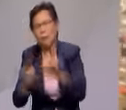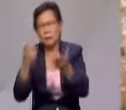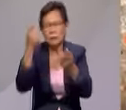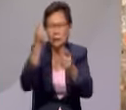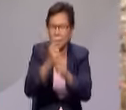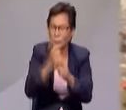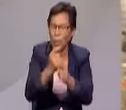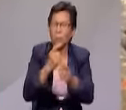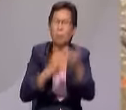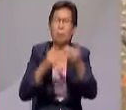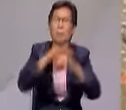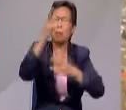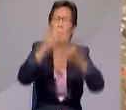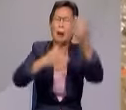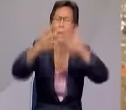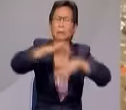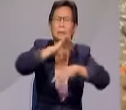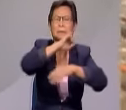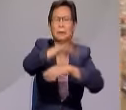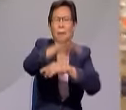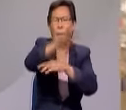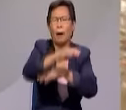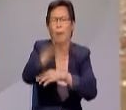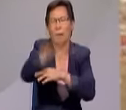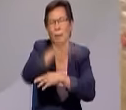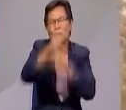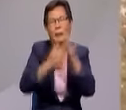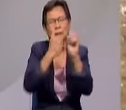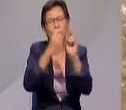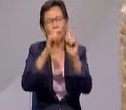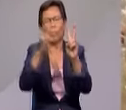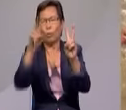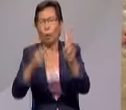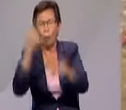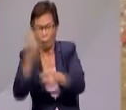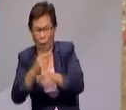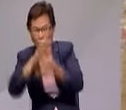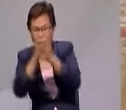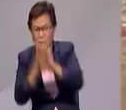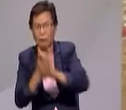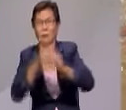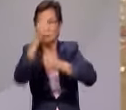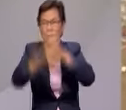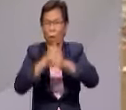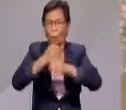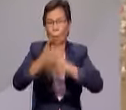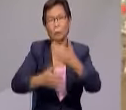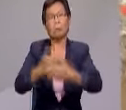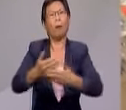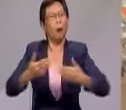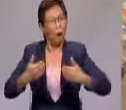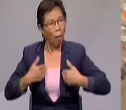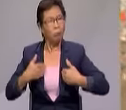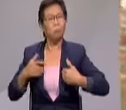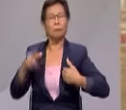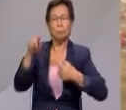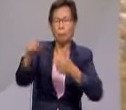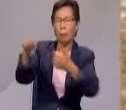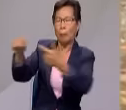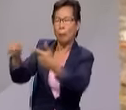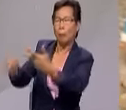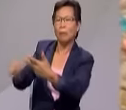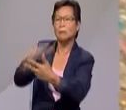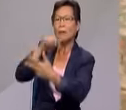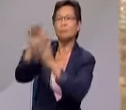pembakaran sampah haram ini. Termasuk juga tahun 2020 yang sepatutnya menjadi tahun kemajuan. Namun ada lagi beberapa pihak yang